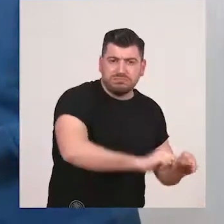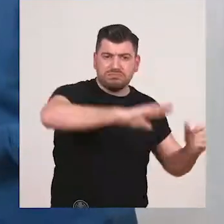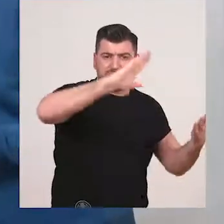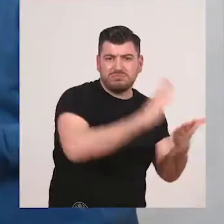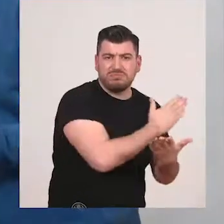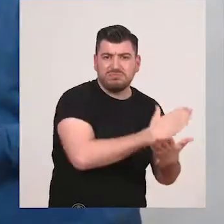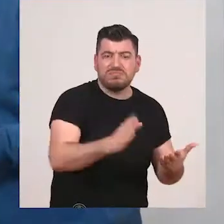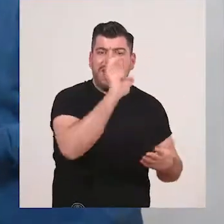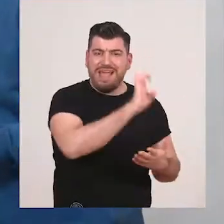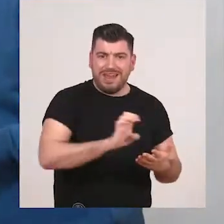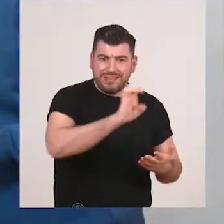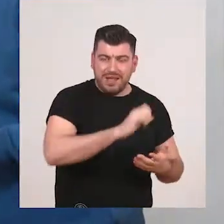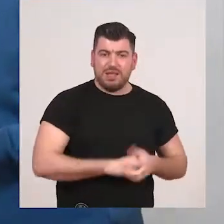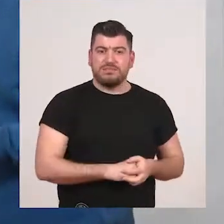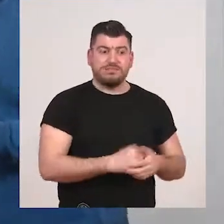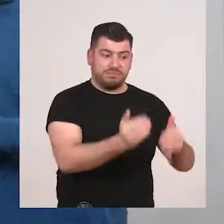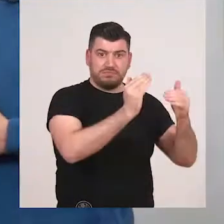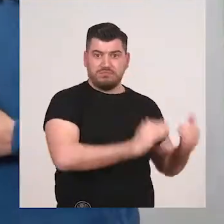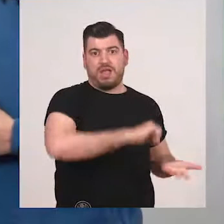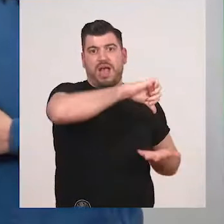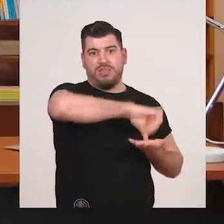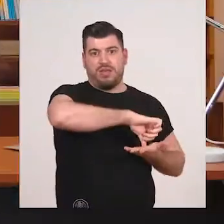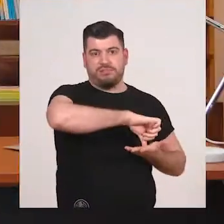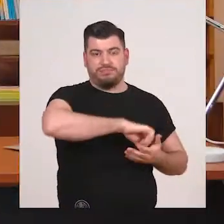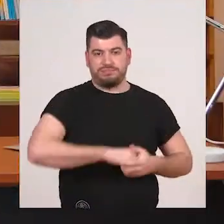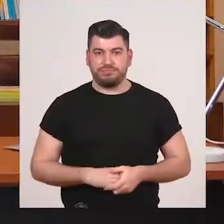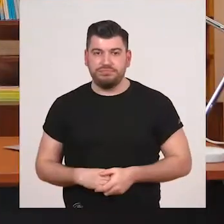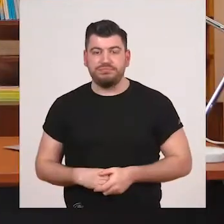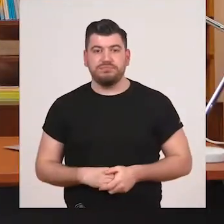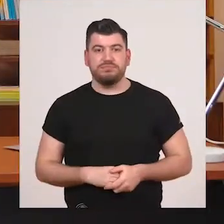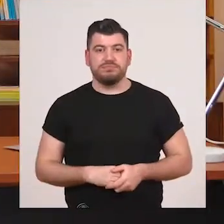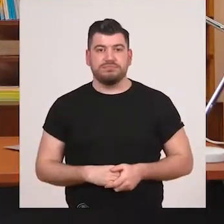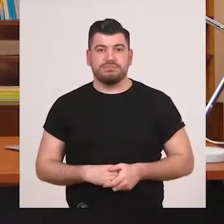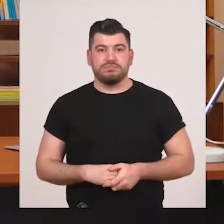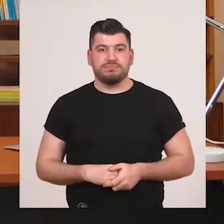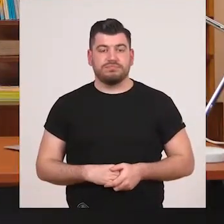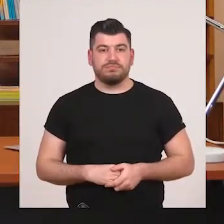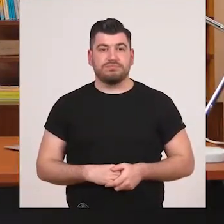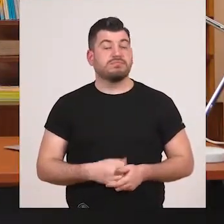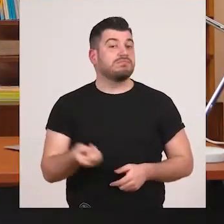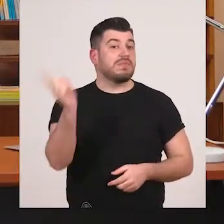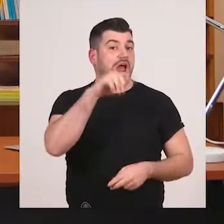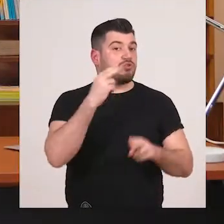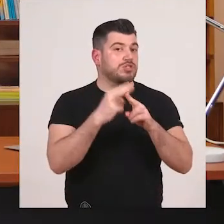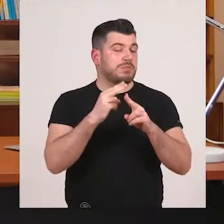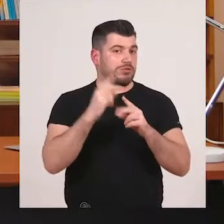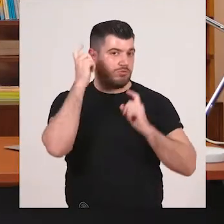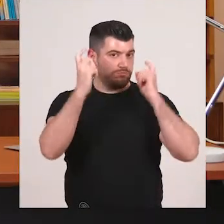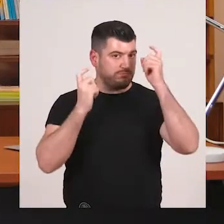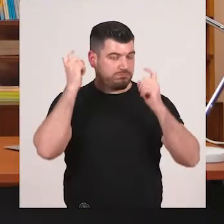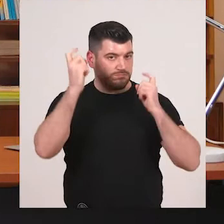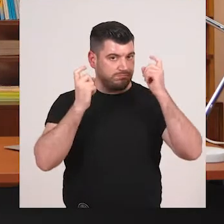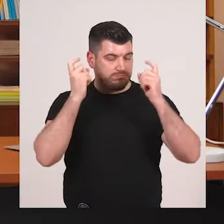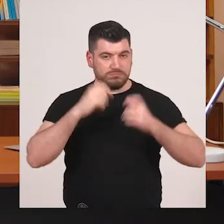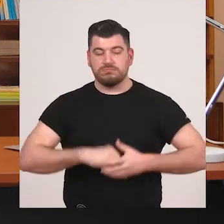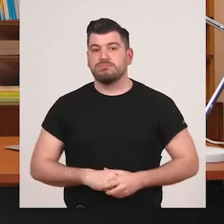πρώτα την Ερέτρια και μετά την Αθήνα. Για να πάμε στο αμέσως επόμενο σημαντικό ερώτημα του σημερινού μας